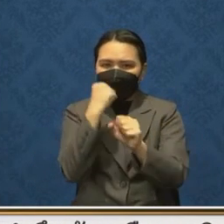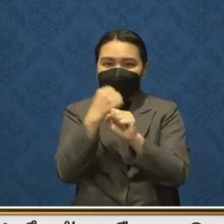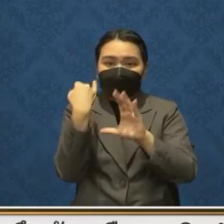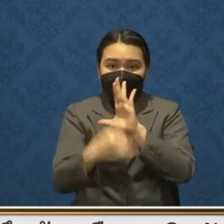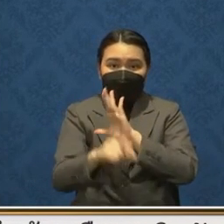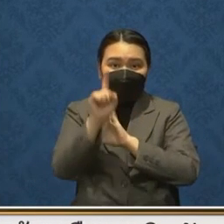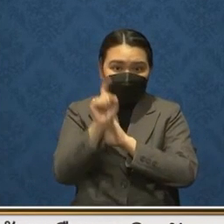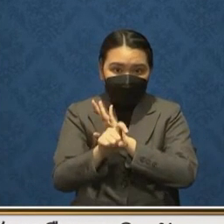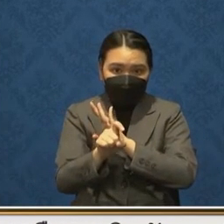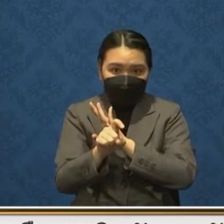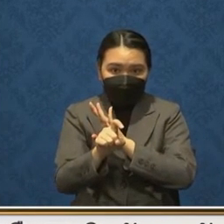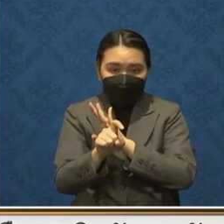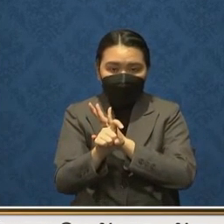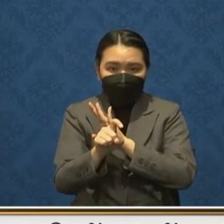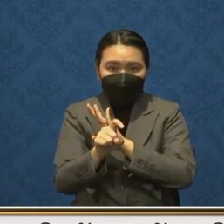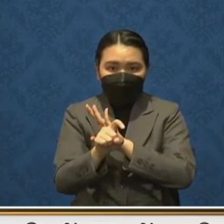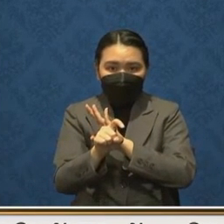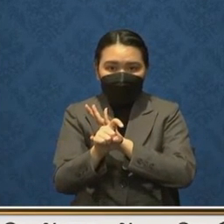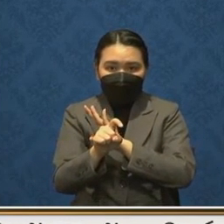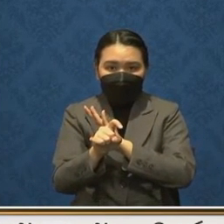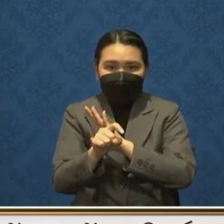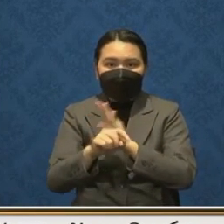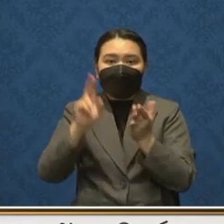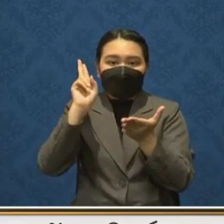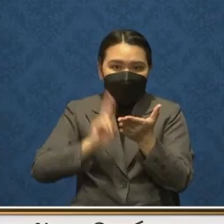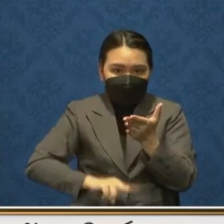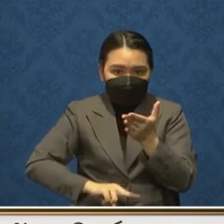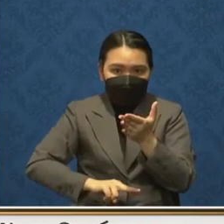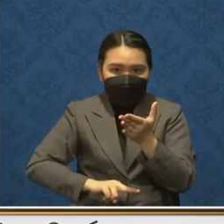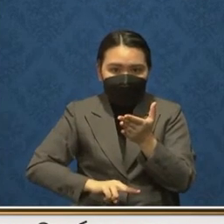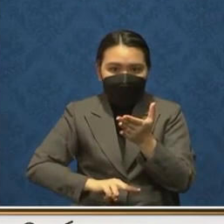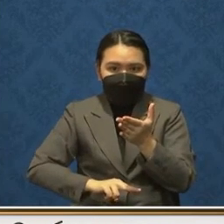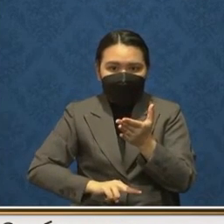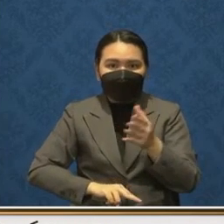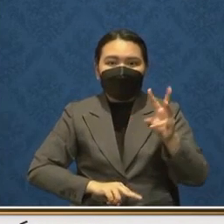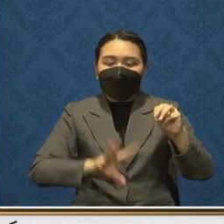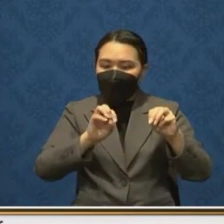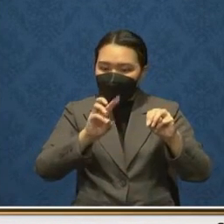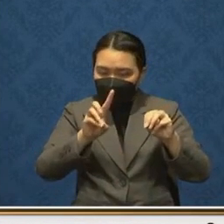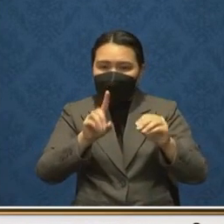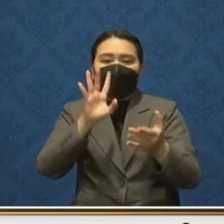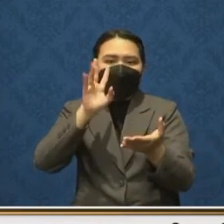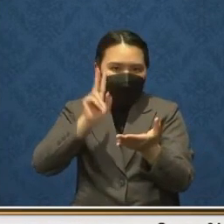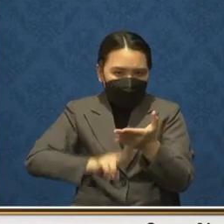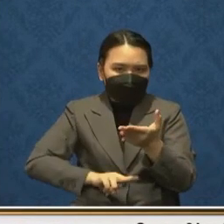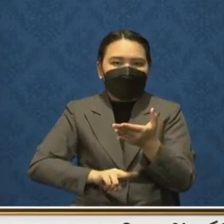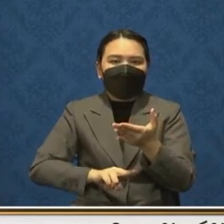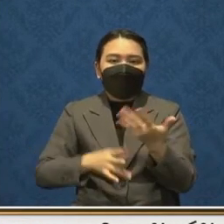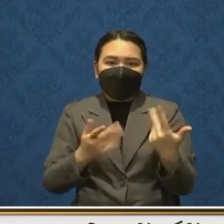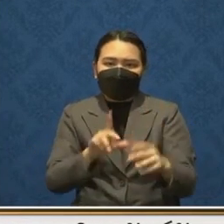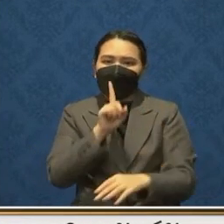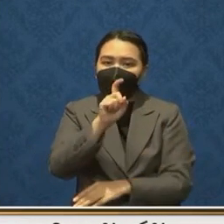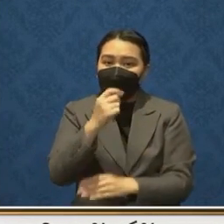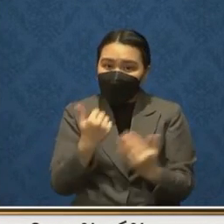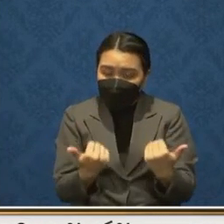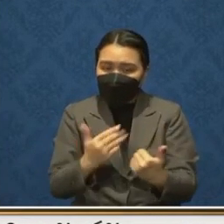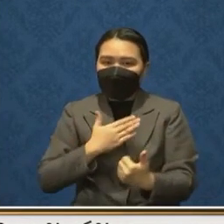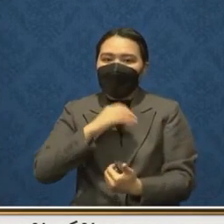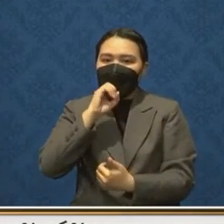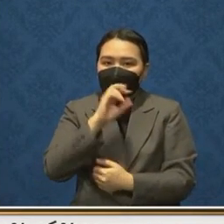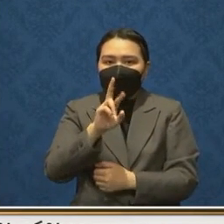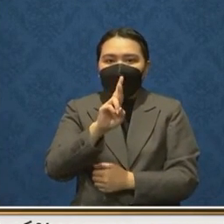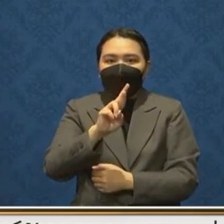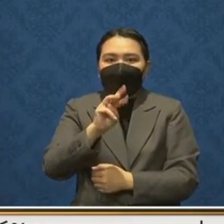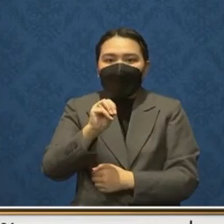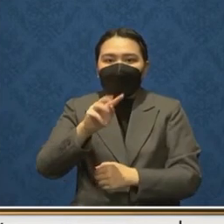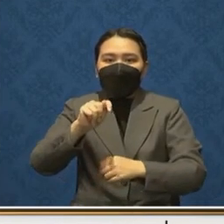ปรับอีกนะฮะ 61 ก็ปรับอีกจะถามว่าวันนี้ผมมาแ้งทานอำตศาสุขตัสอบ